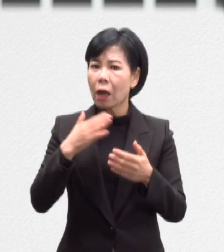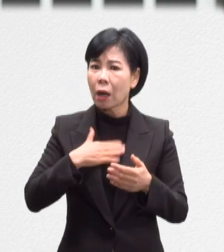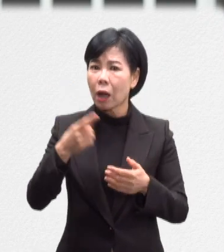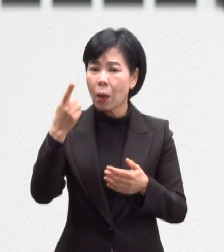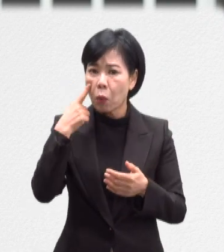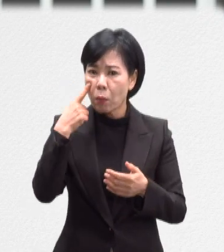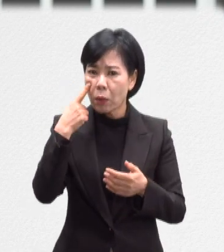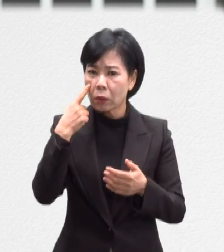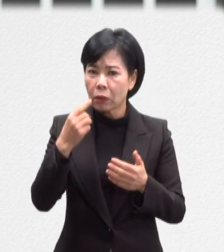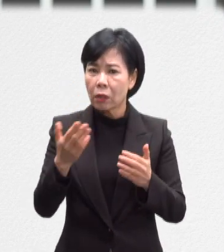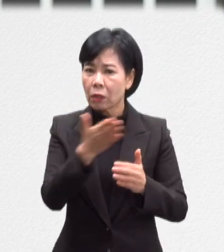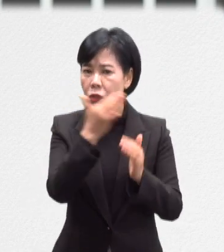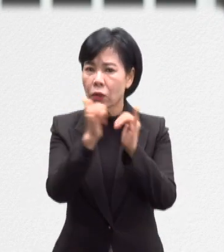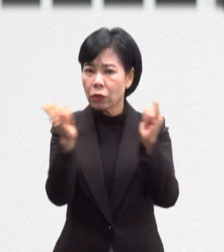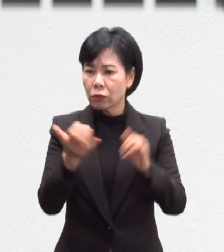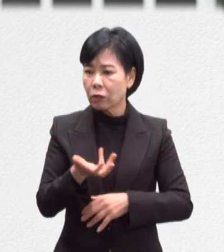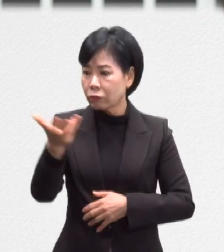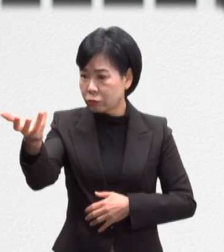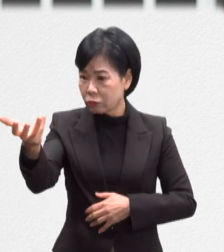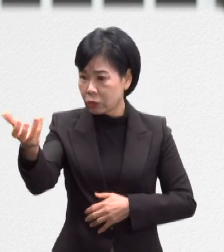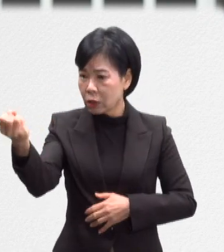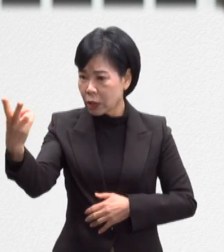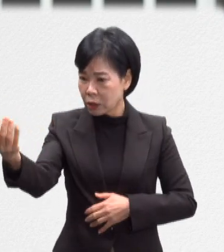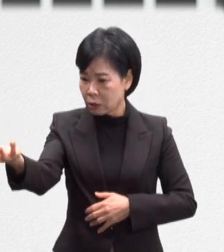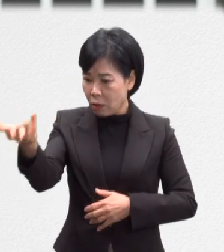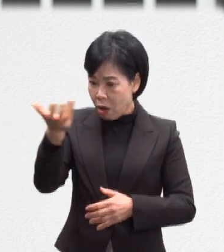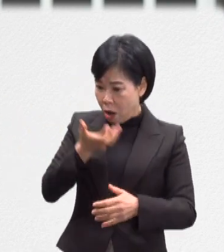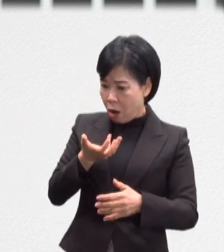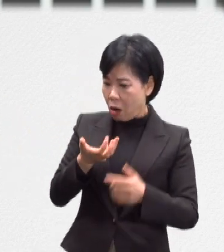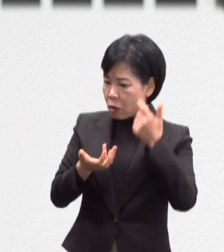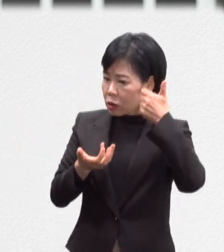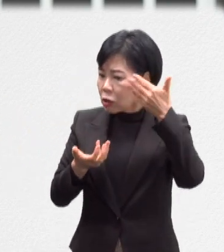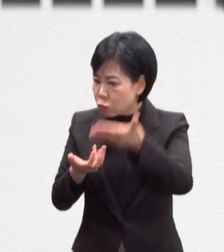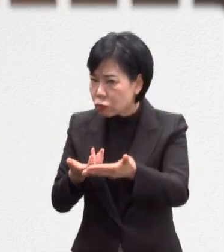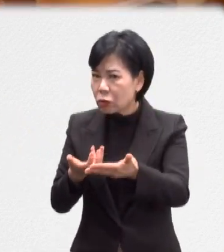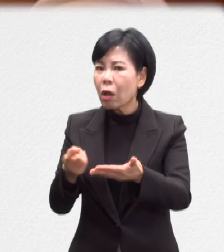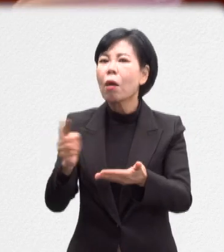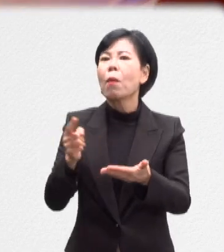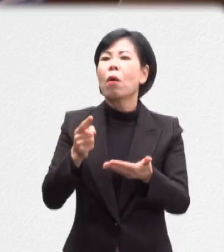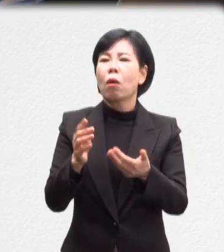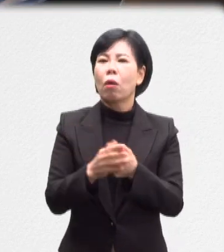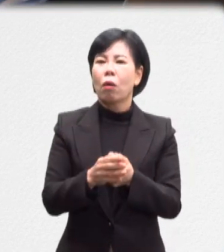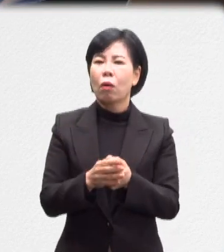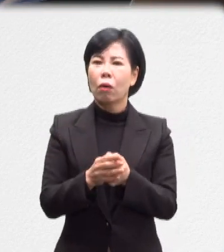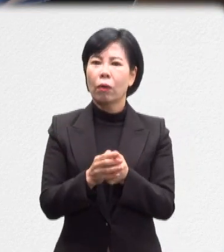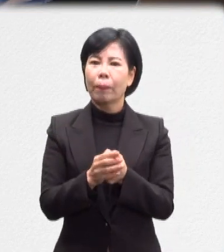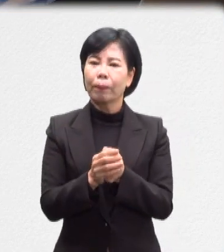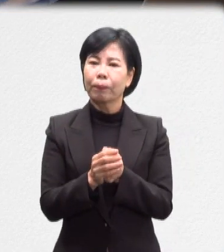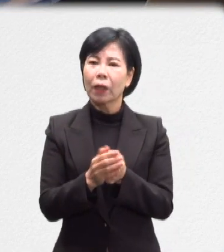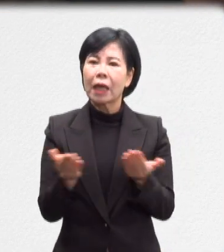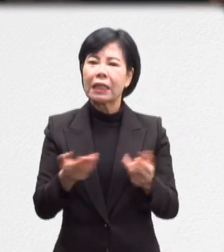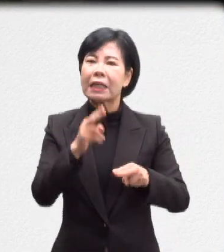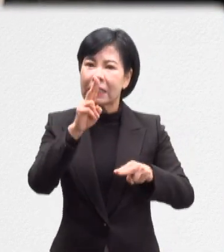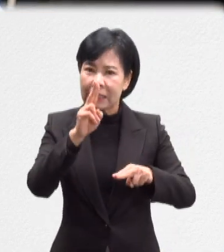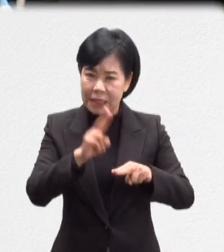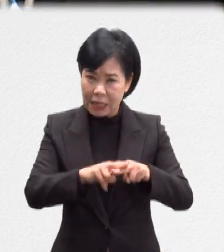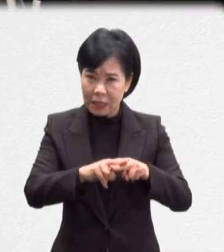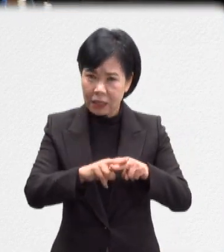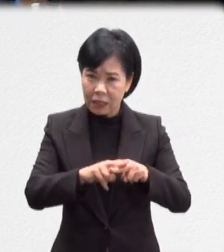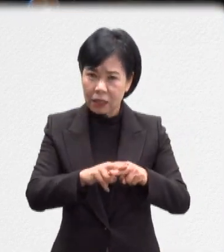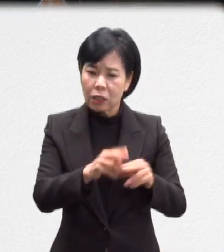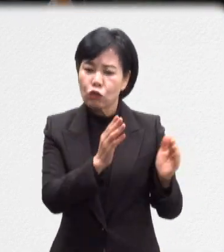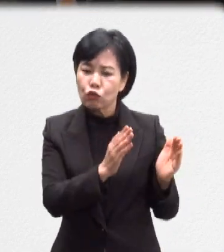청년들이 진짜 나갔다가 다시 들어왔던 사람들에 대해서 질문을 하니까 교육, 그 다음에 일자리 중에서도